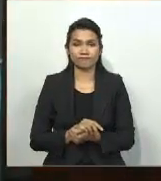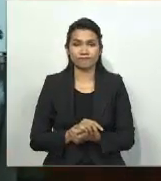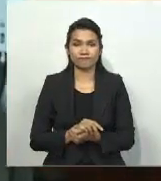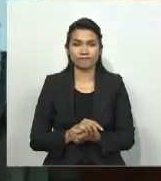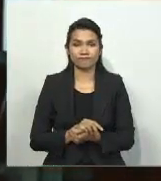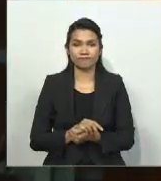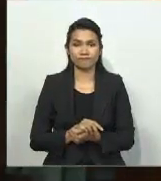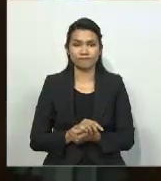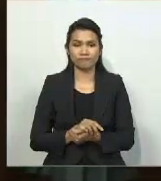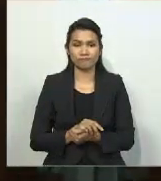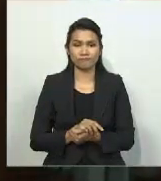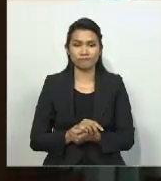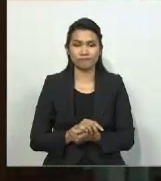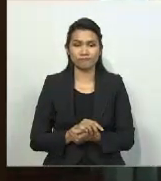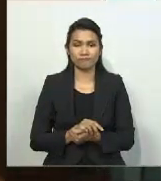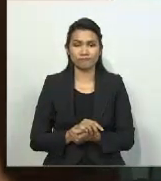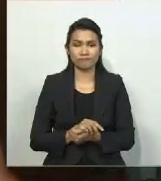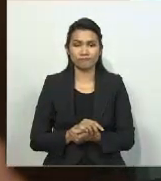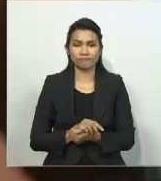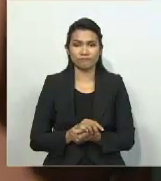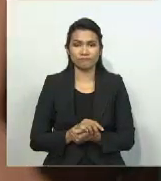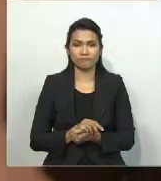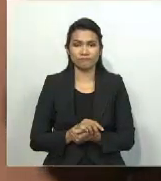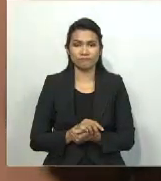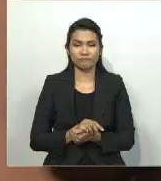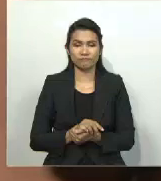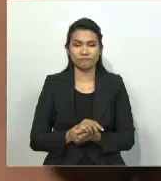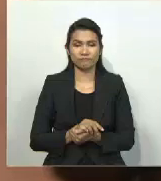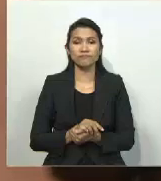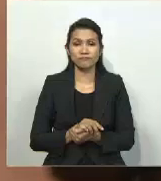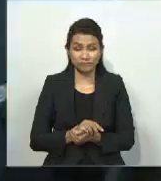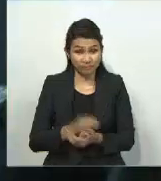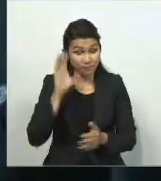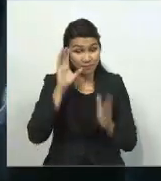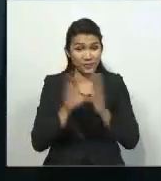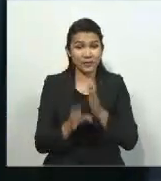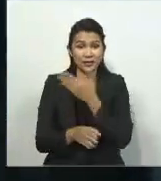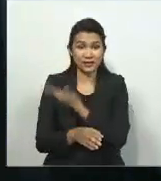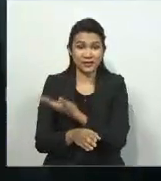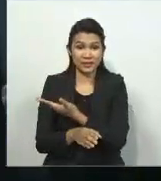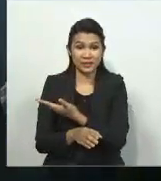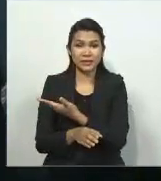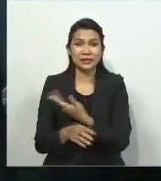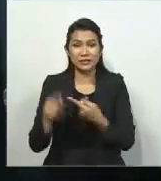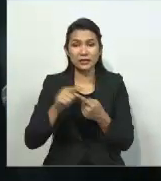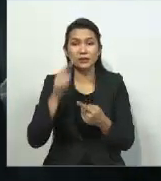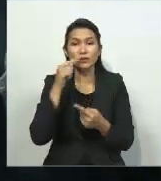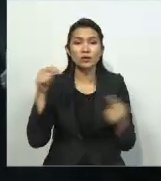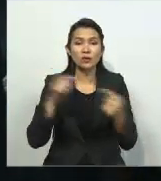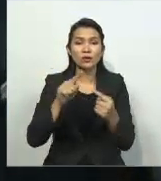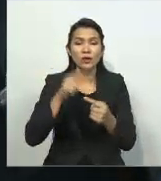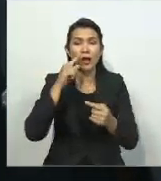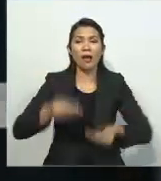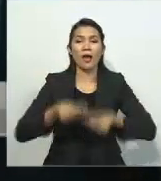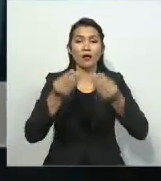ประมาณ7วันวันนี้คือวันกลับบ้านของเขาครับและโชคดีที่มีงานนี้ นี่เป็นภาพแห่งความประทับใจนะคะส่งผ่านแ